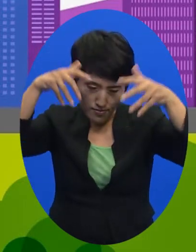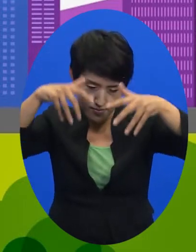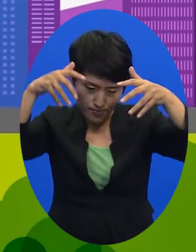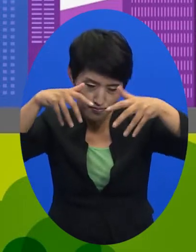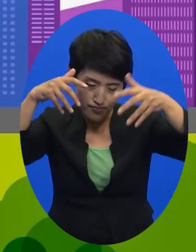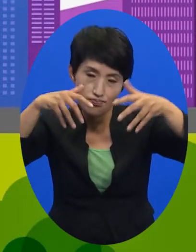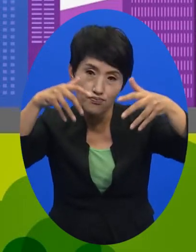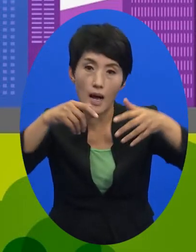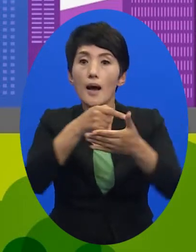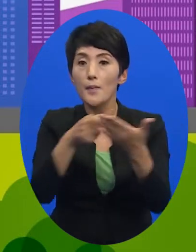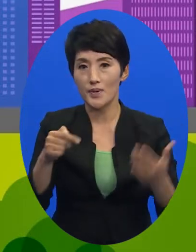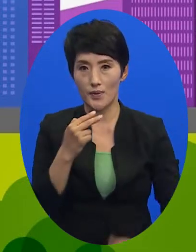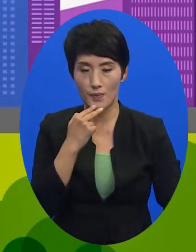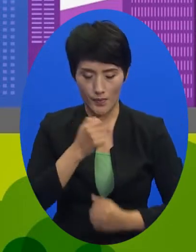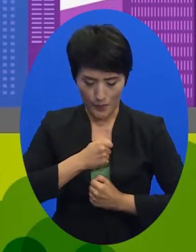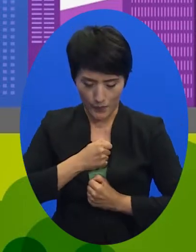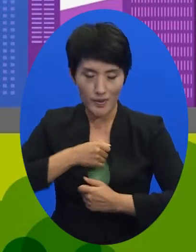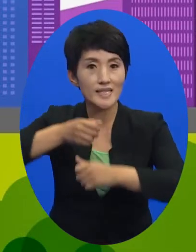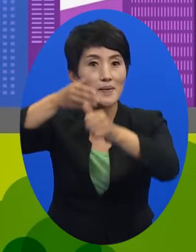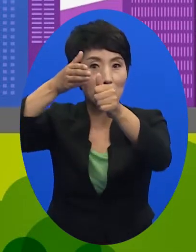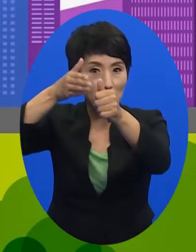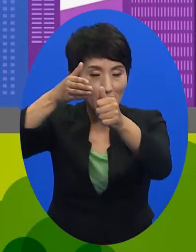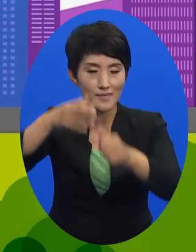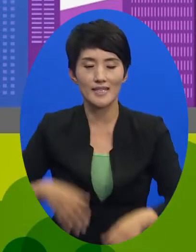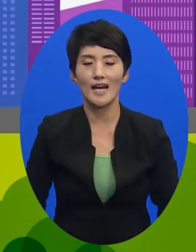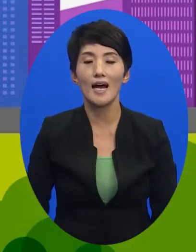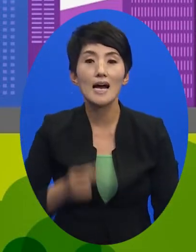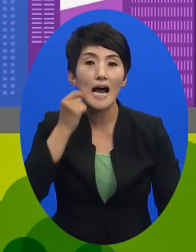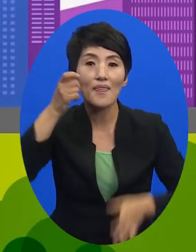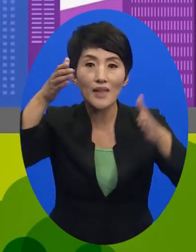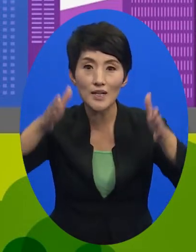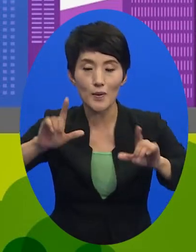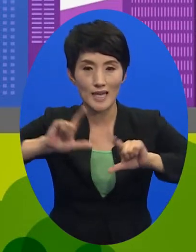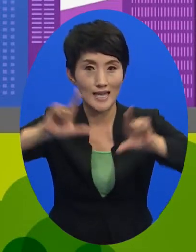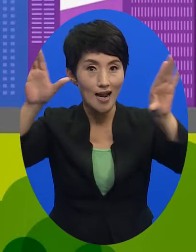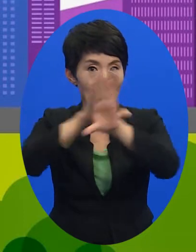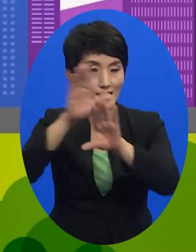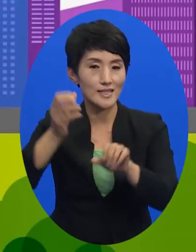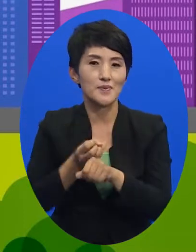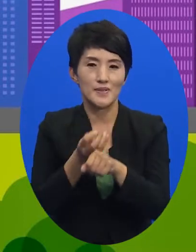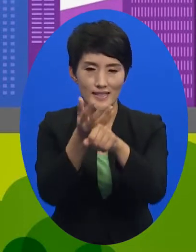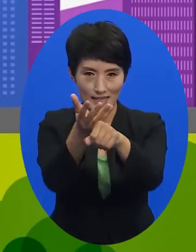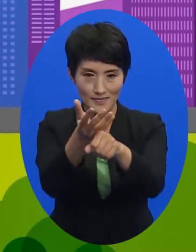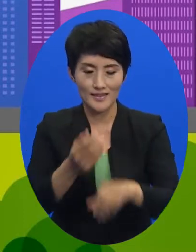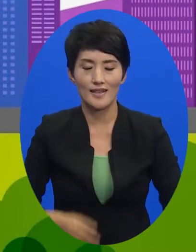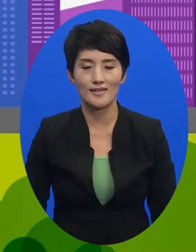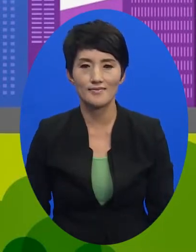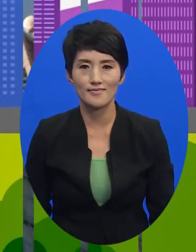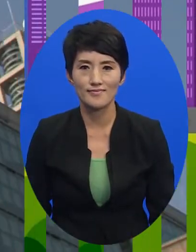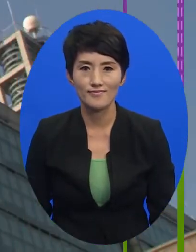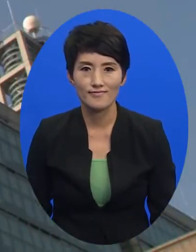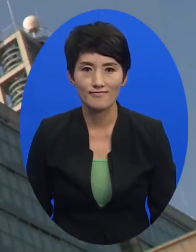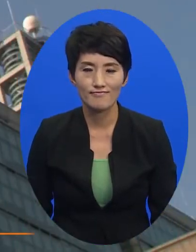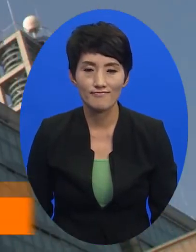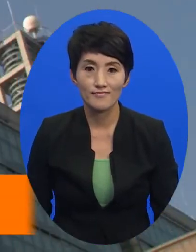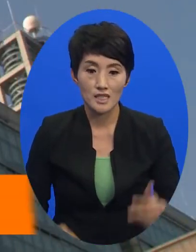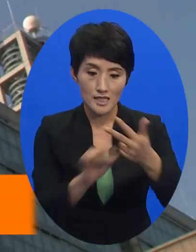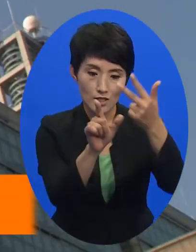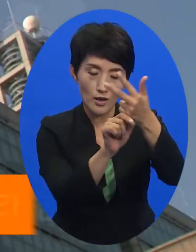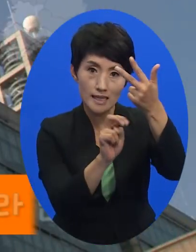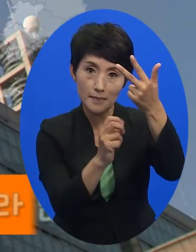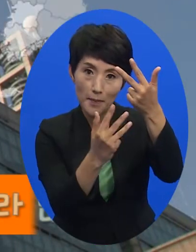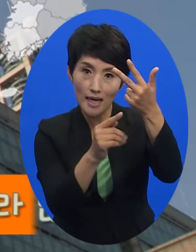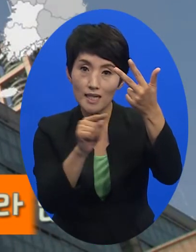있는 만큼 피해가 없도록 대비를 하셔야겠습니다. 그럼 앞으로 한 달간의 날씨 전망 알아보겠습니다. 먼저